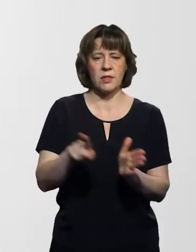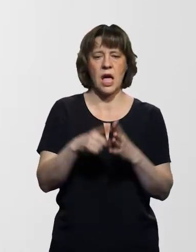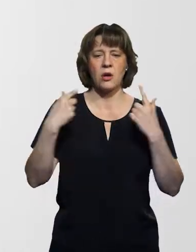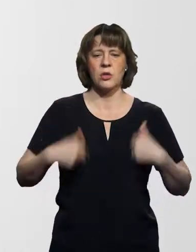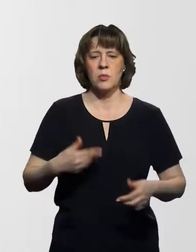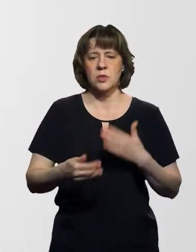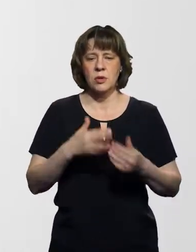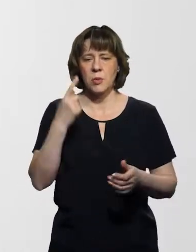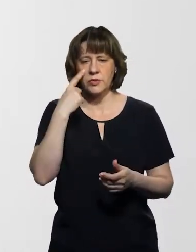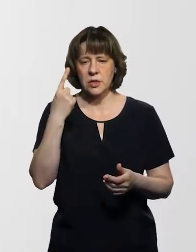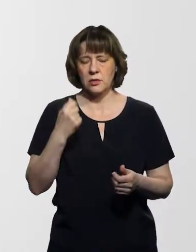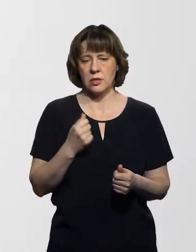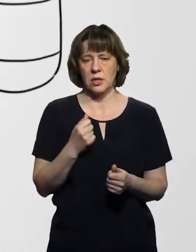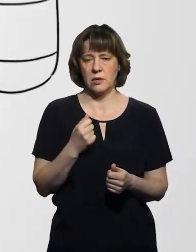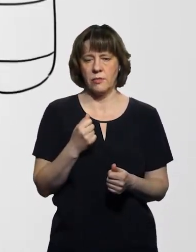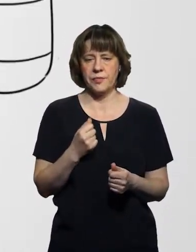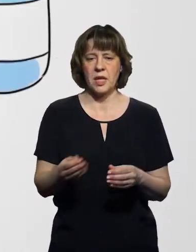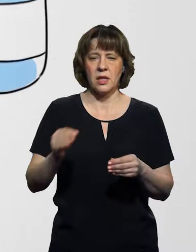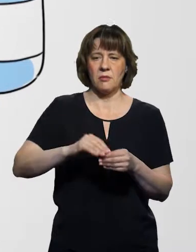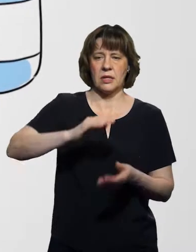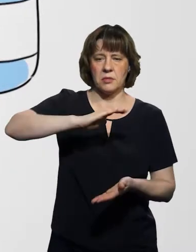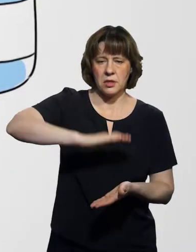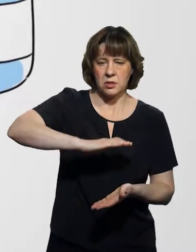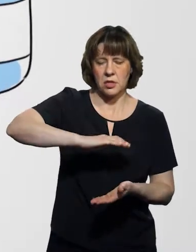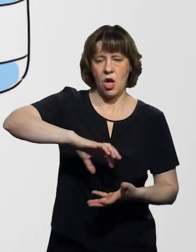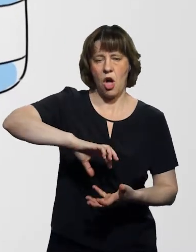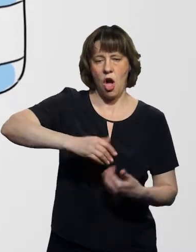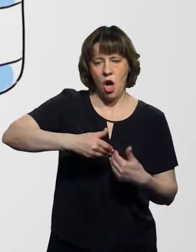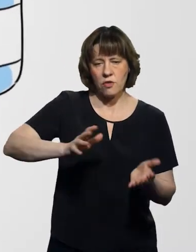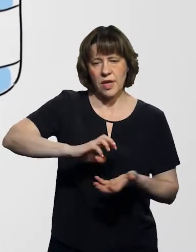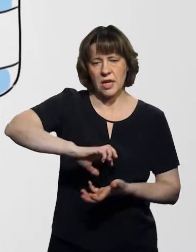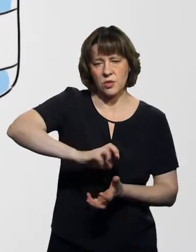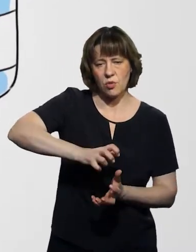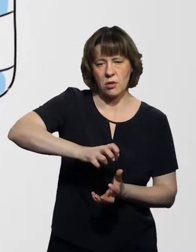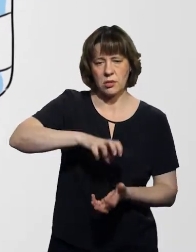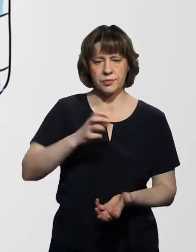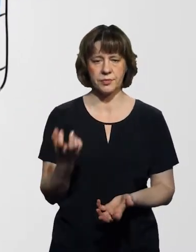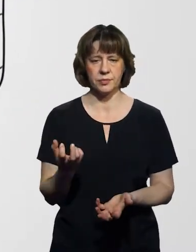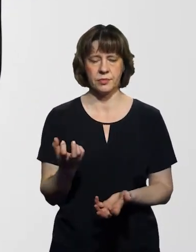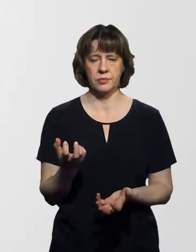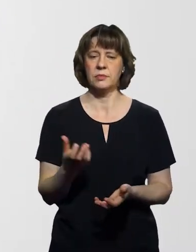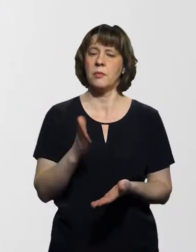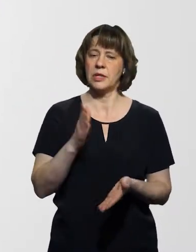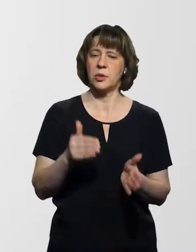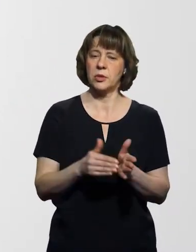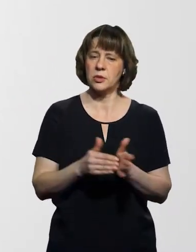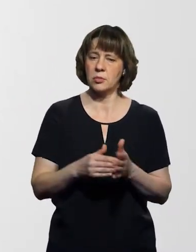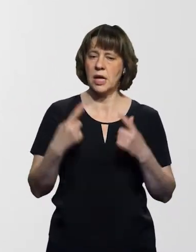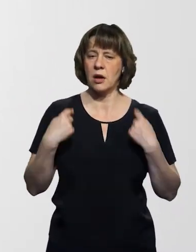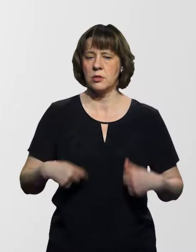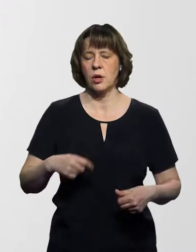osoby słabowidzącej. Nakładka, która po naciśnięciu otwiera zawykowany słoik, przyda się osobie starszej, zmęczonej, chorej czy